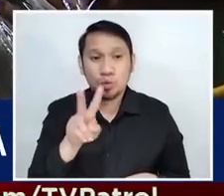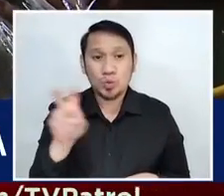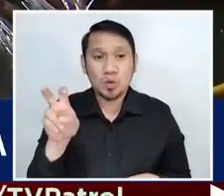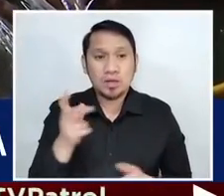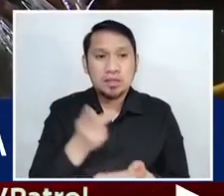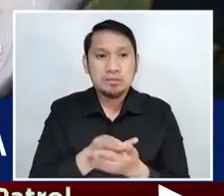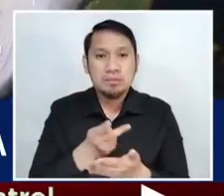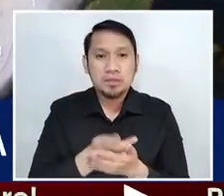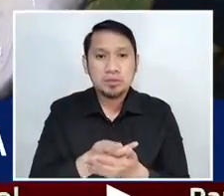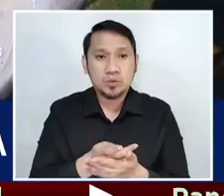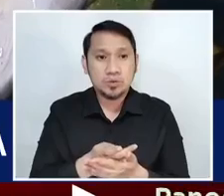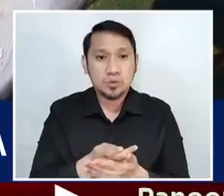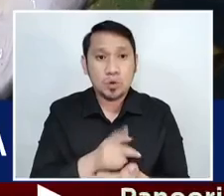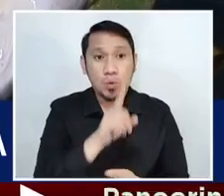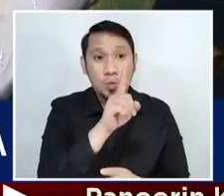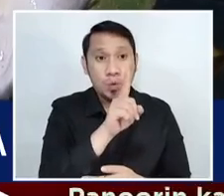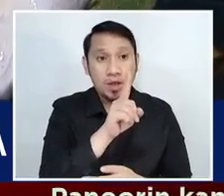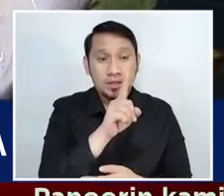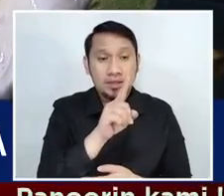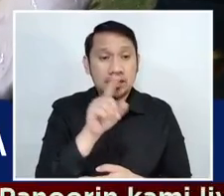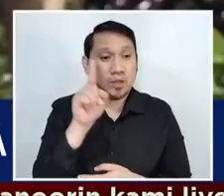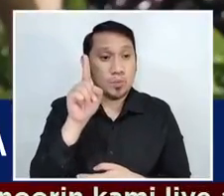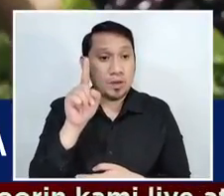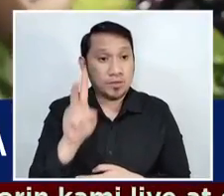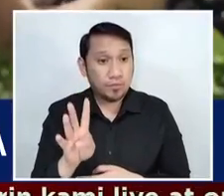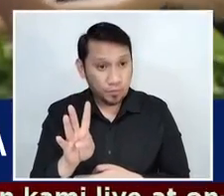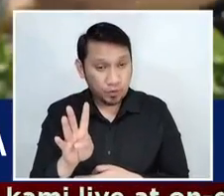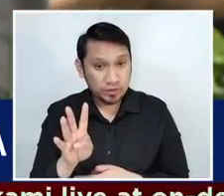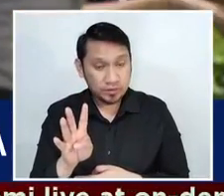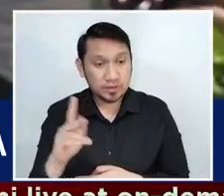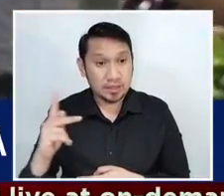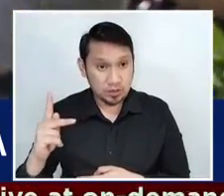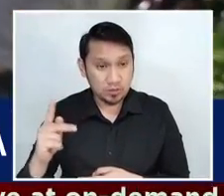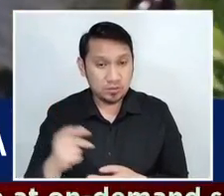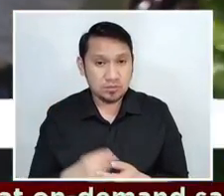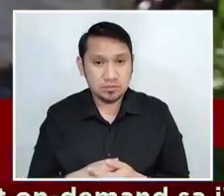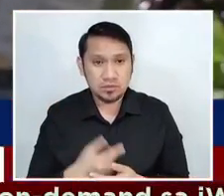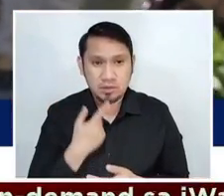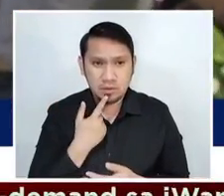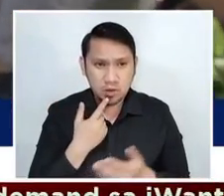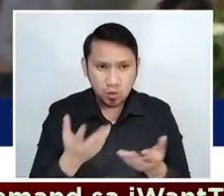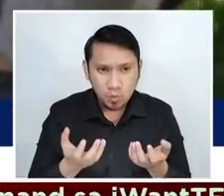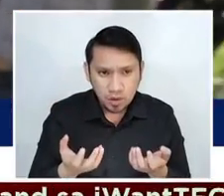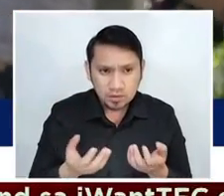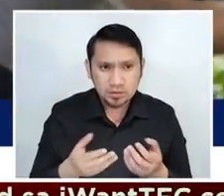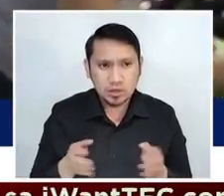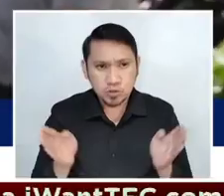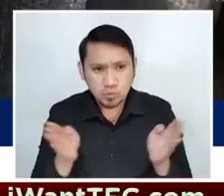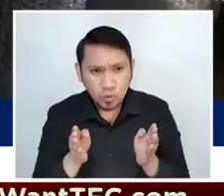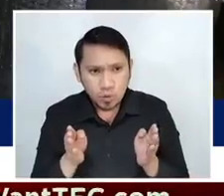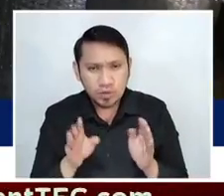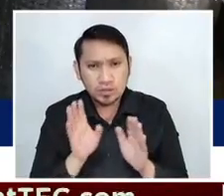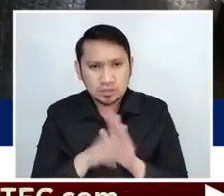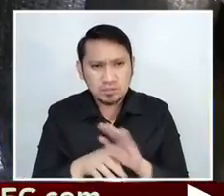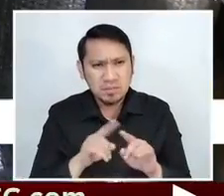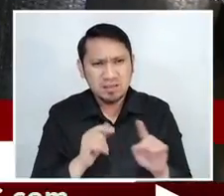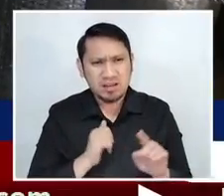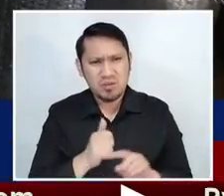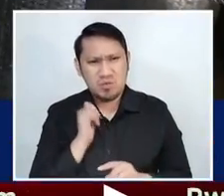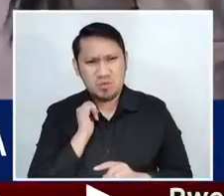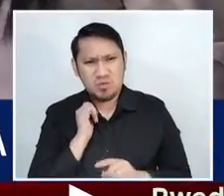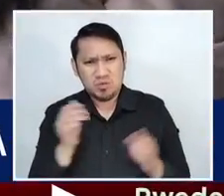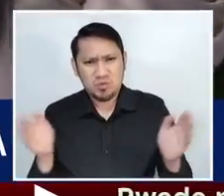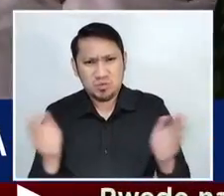piso ang 1¼ na kilo nito. Kung gusto mo ng maliit, mas mura. Pero ayoko ng maliit. Noong nakaraan, di